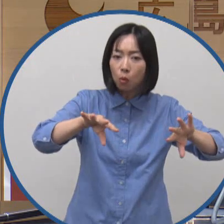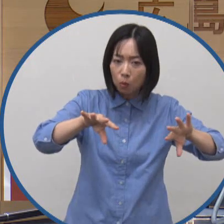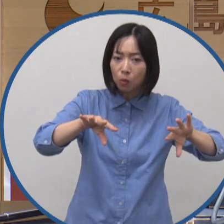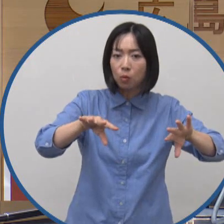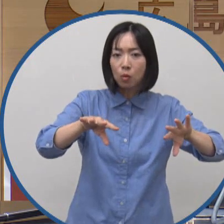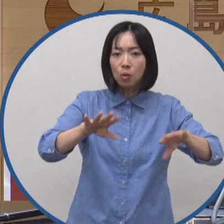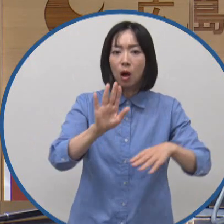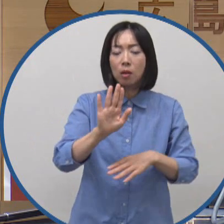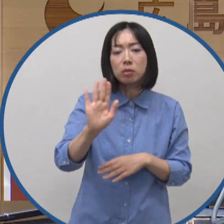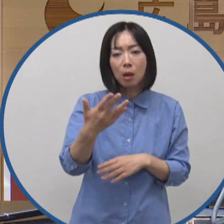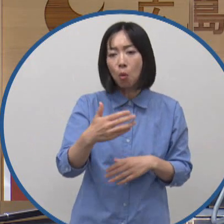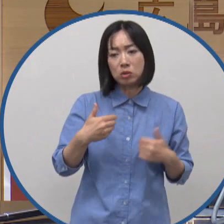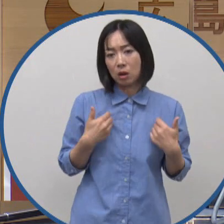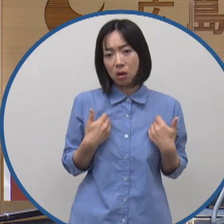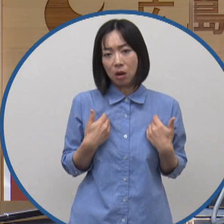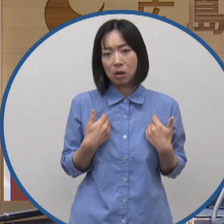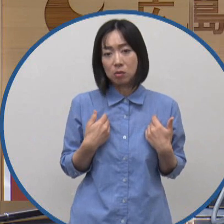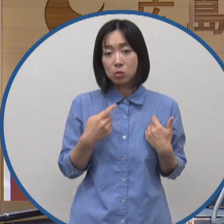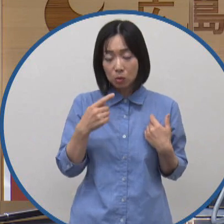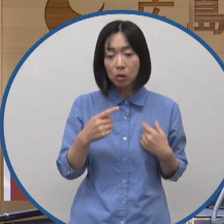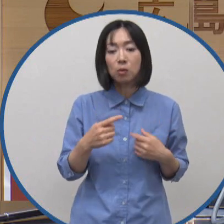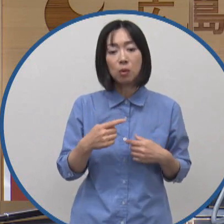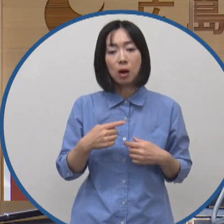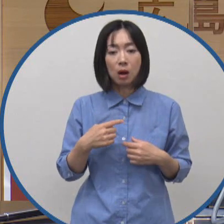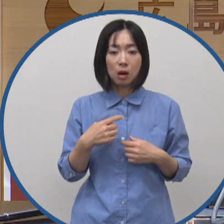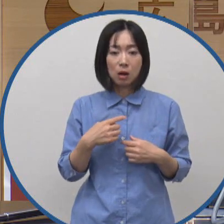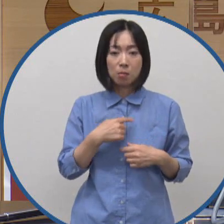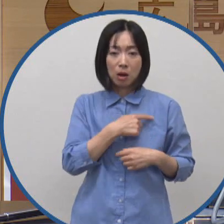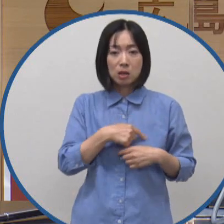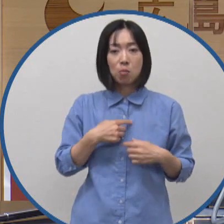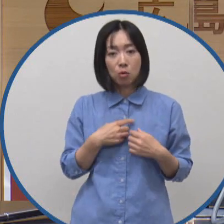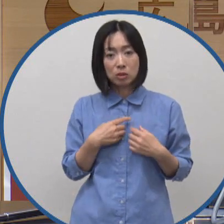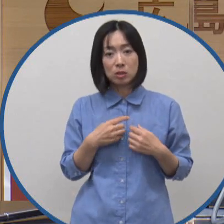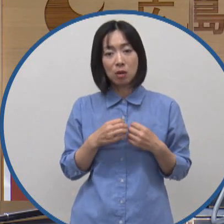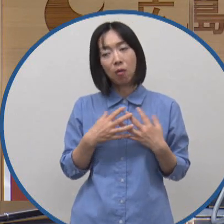と、あの別に気が緩んでいるとかいうことではなくてですね、その